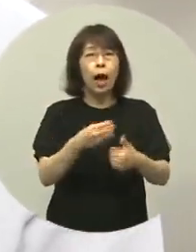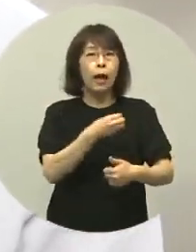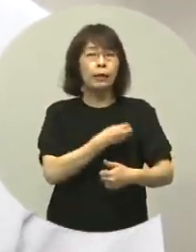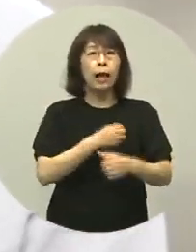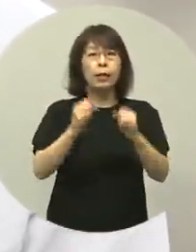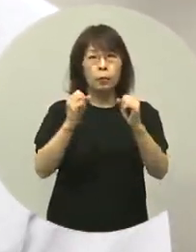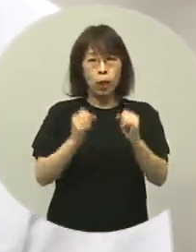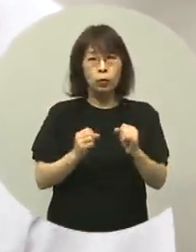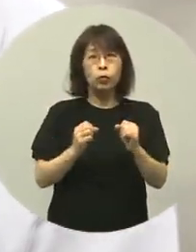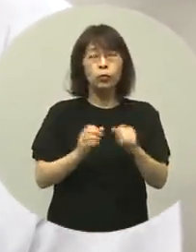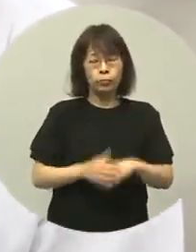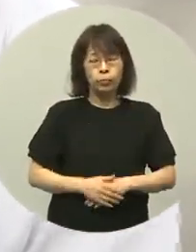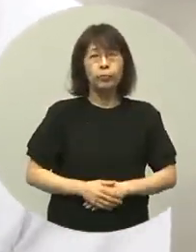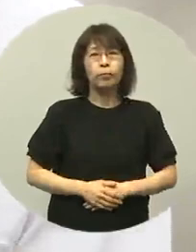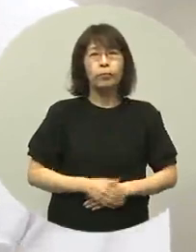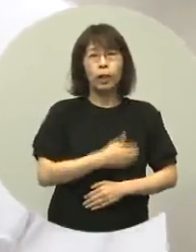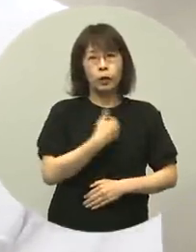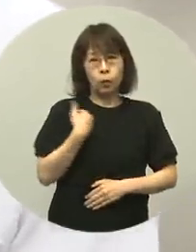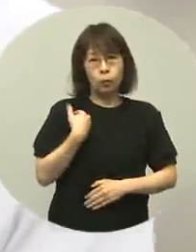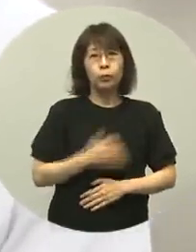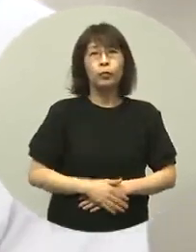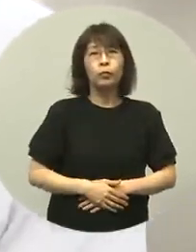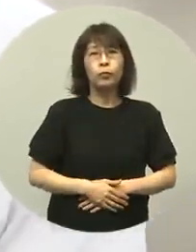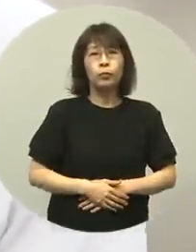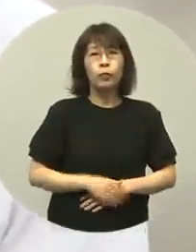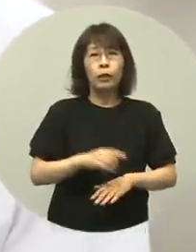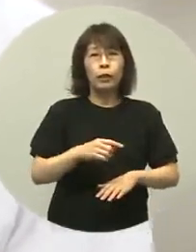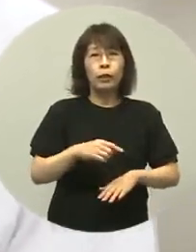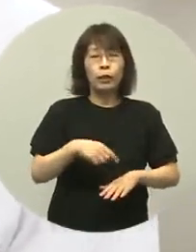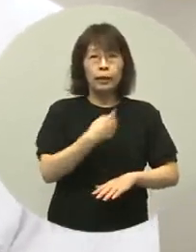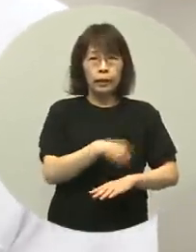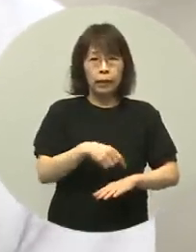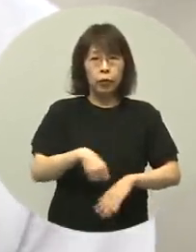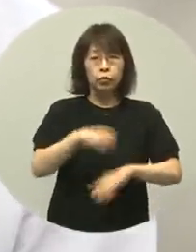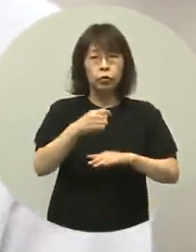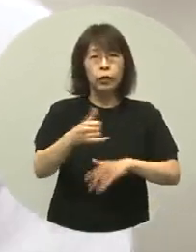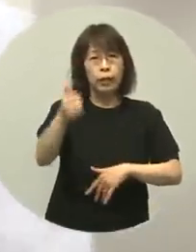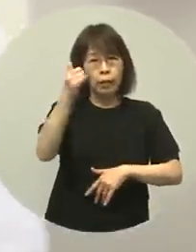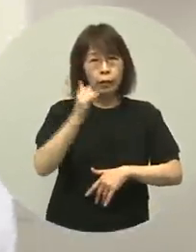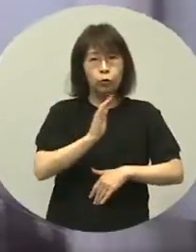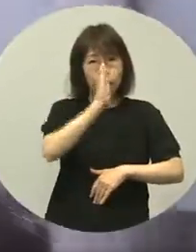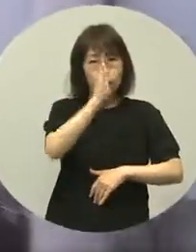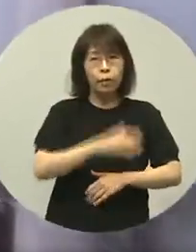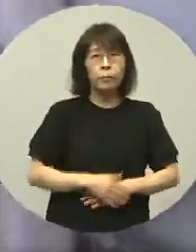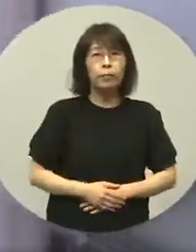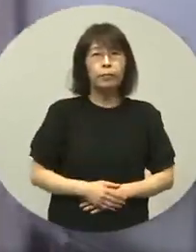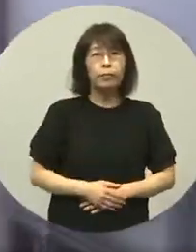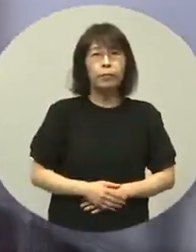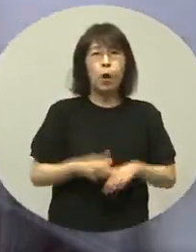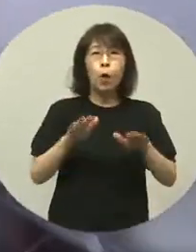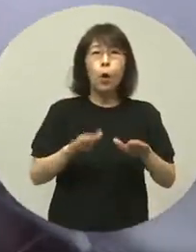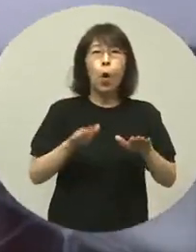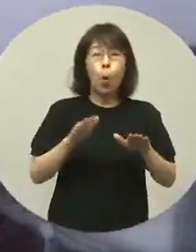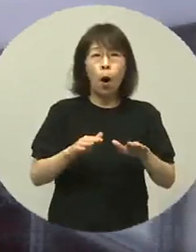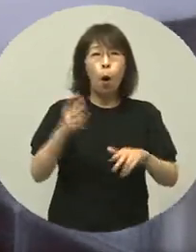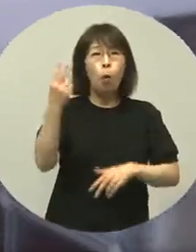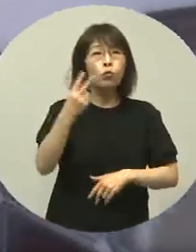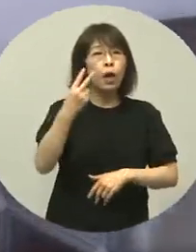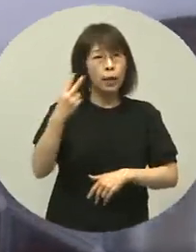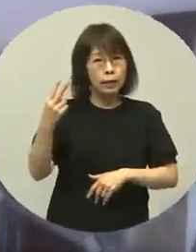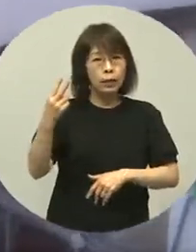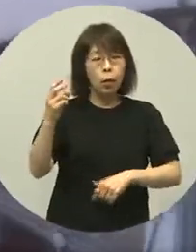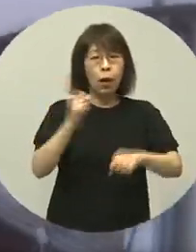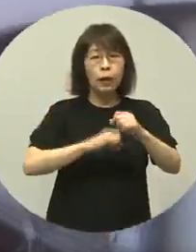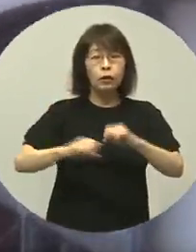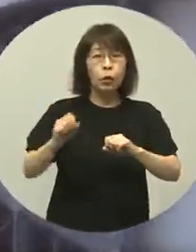方に乗せていただきたいと思っておりますので、ぜひ気軽にお電話いただければと思いますので、よろしくお願いします。 いや、今日本当にお二人の活動に